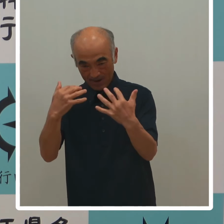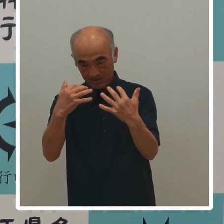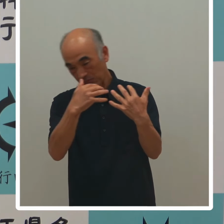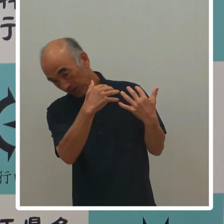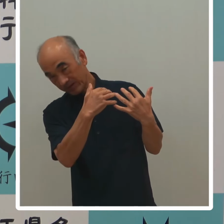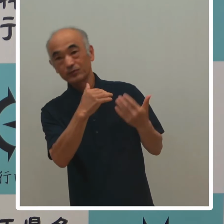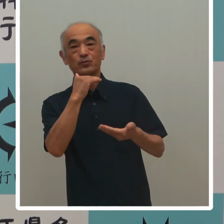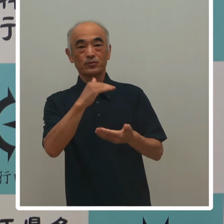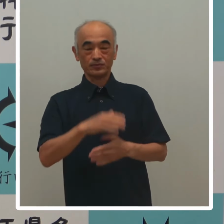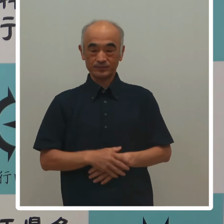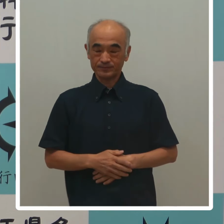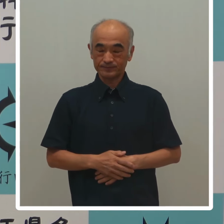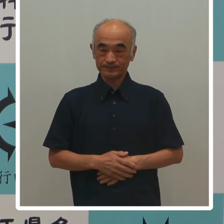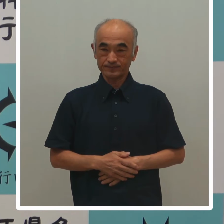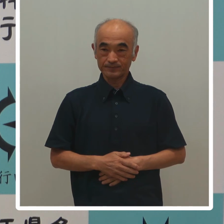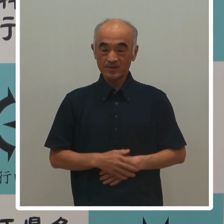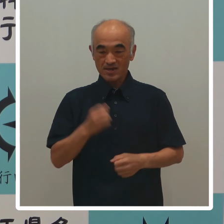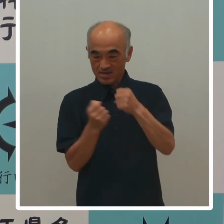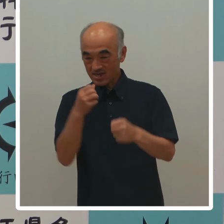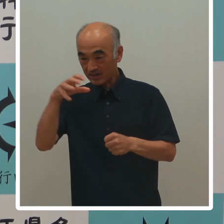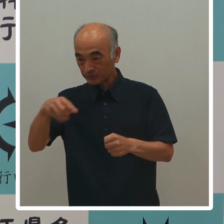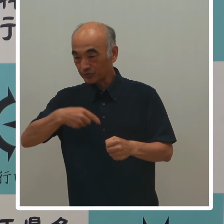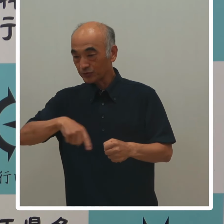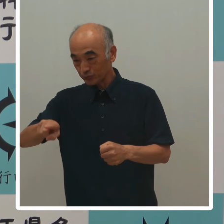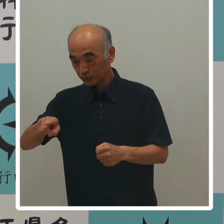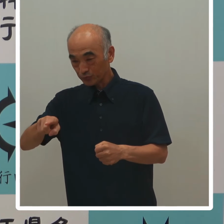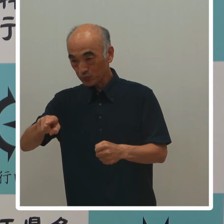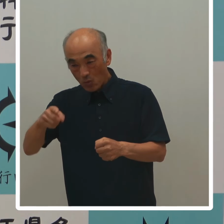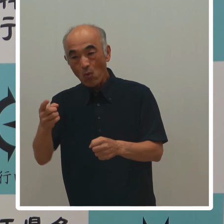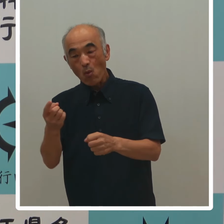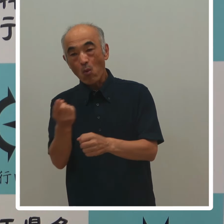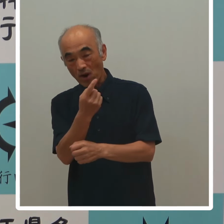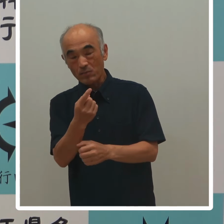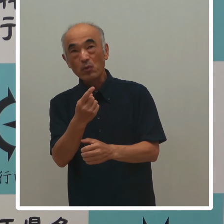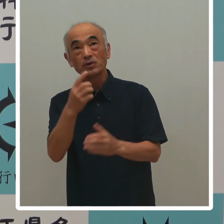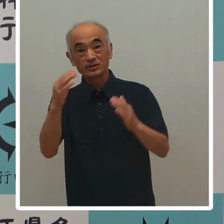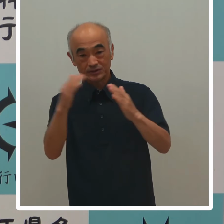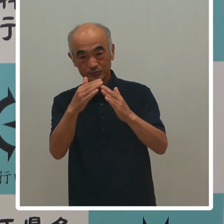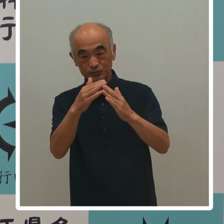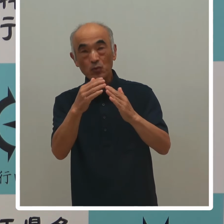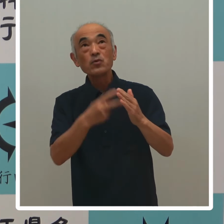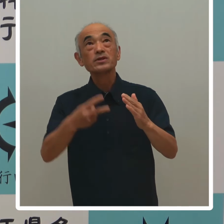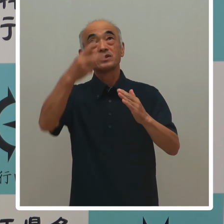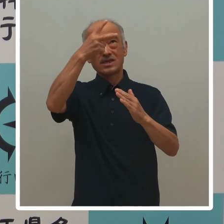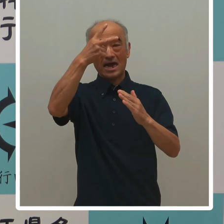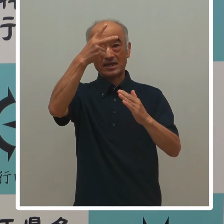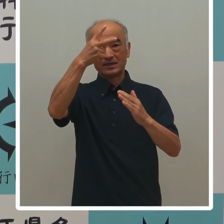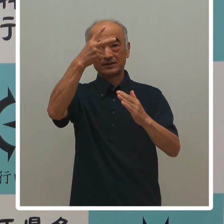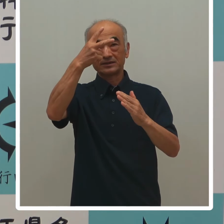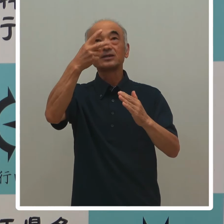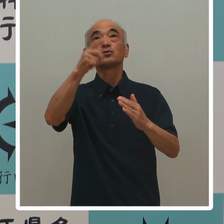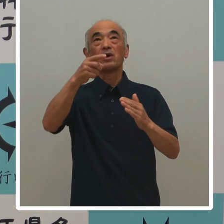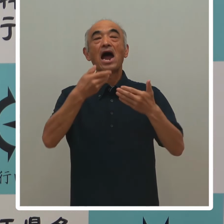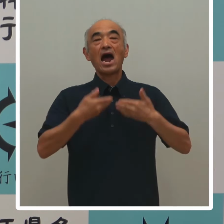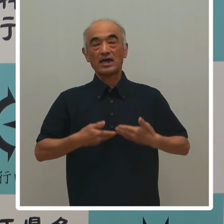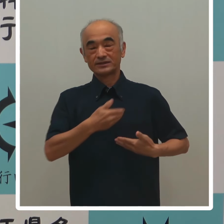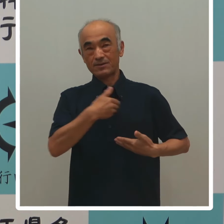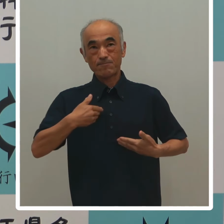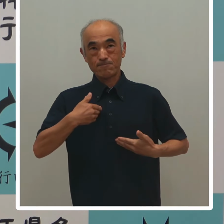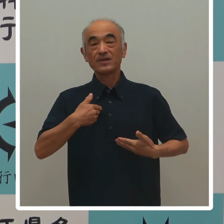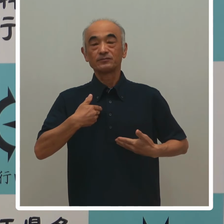けることです。避難所に行くことだけでなく、ご自宅の2階などで安全を確保